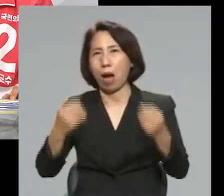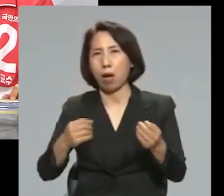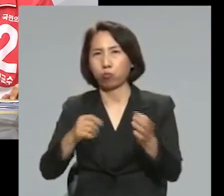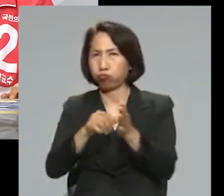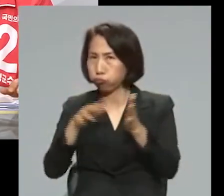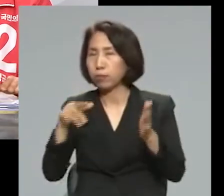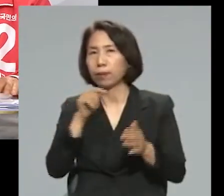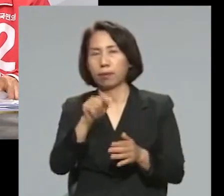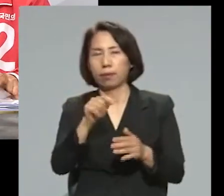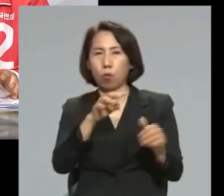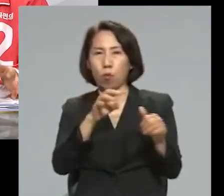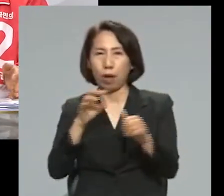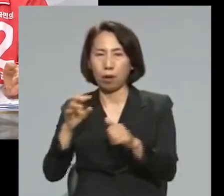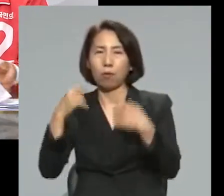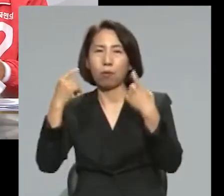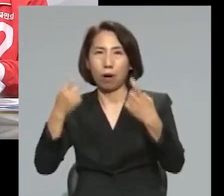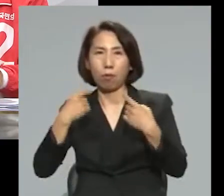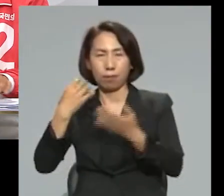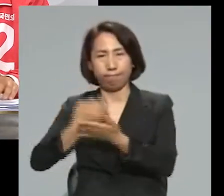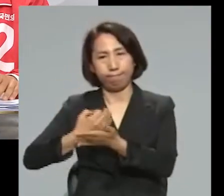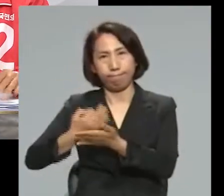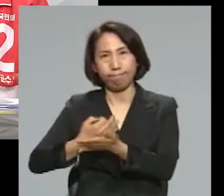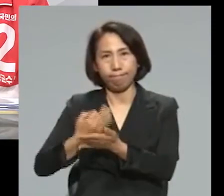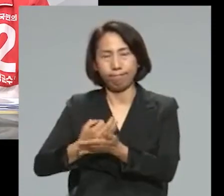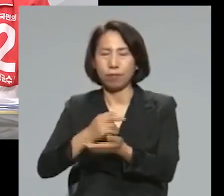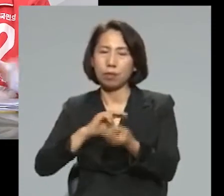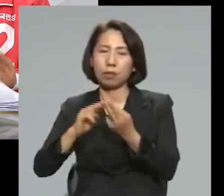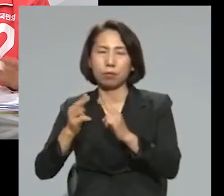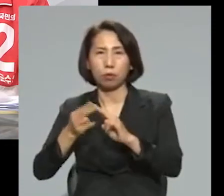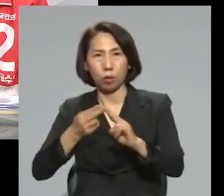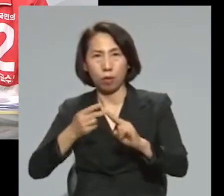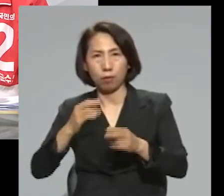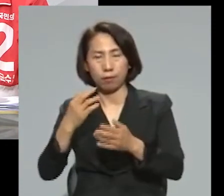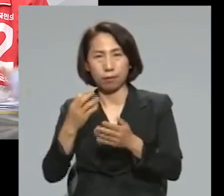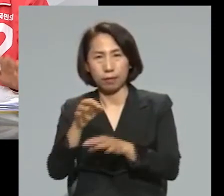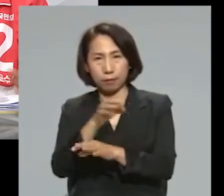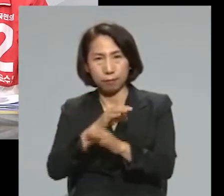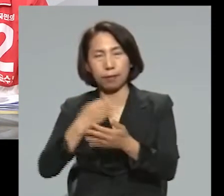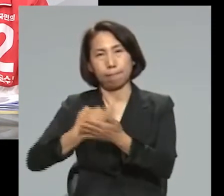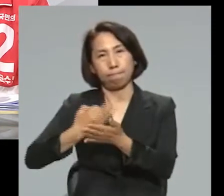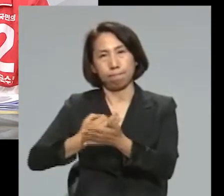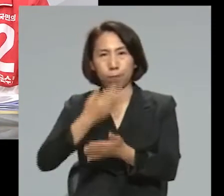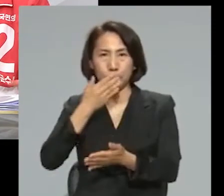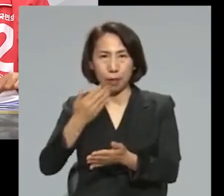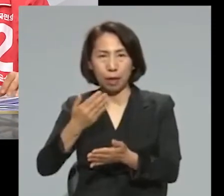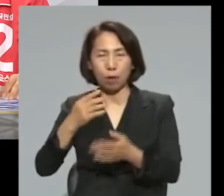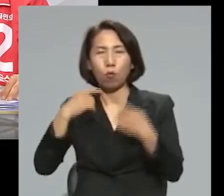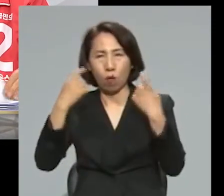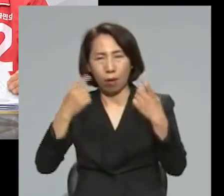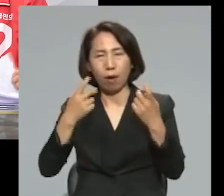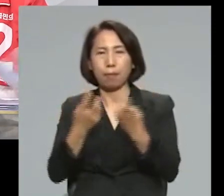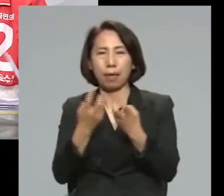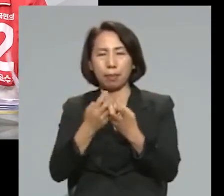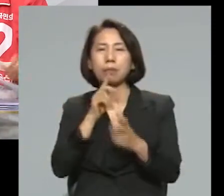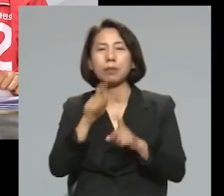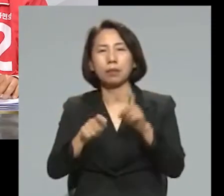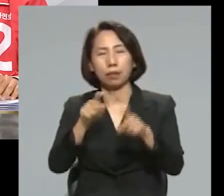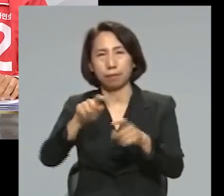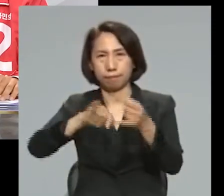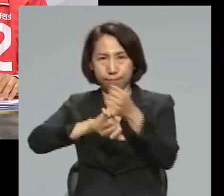숲을 관광지화해서 우리 고령 경제에 도움이 되는 관광 정책을 실현시키도록